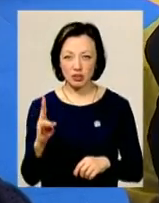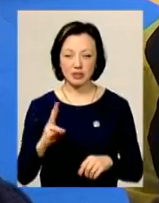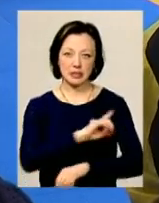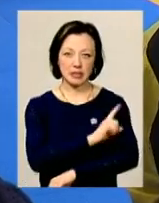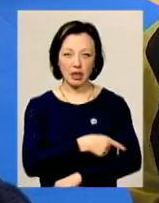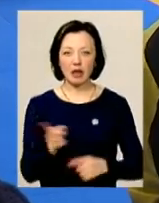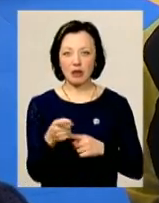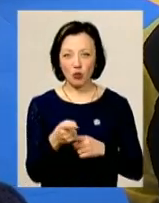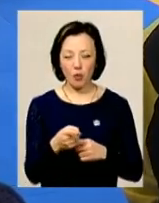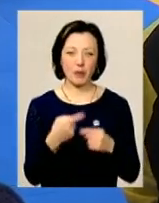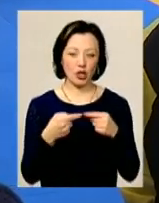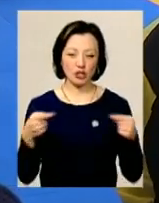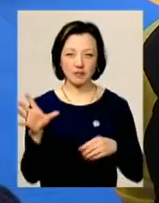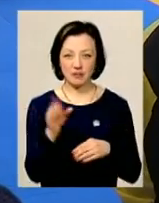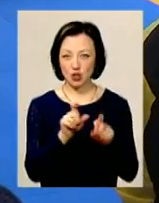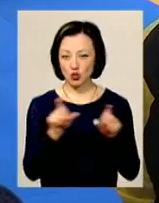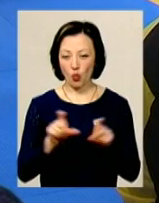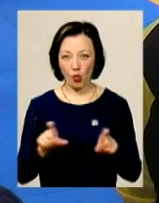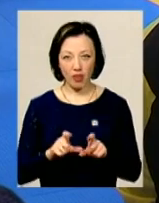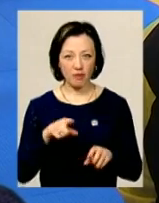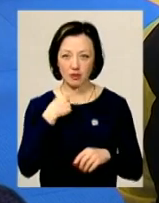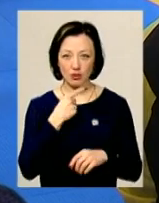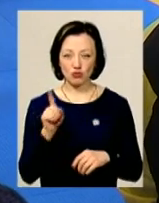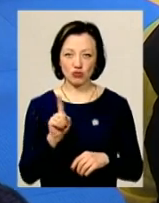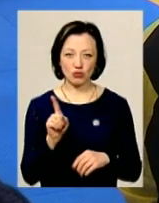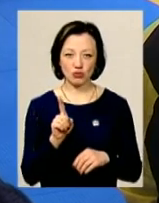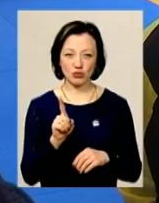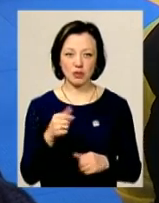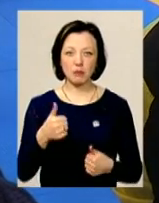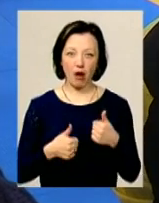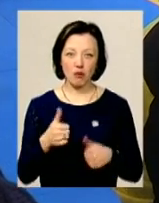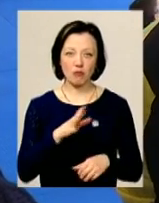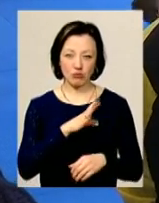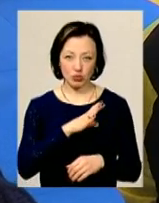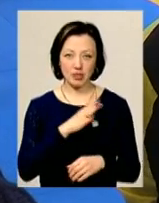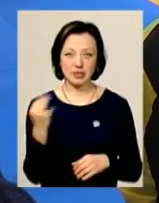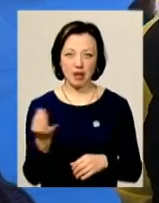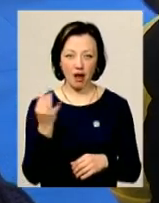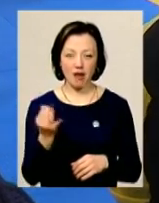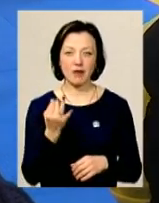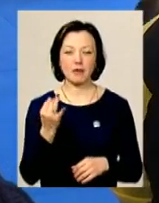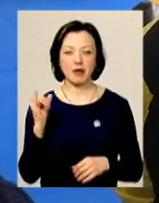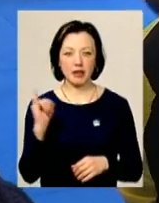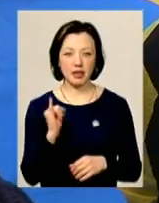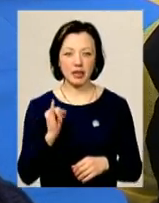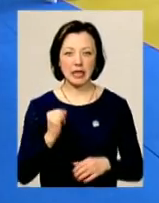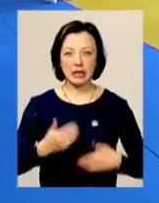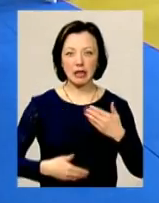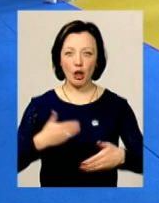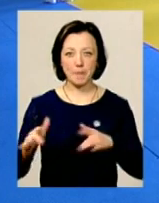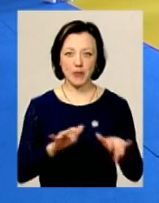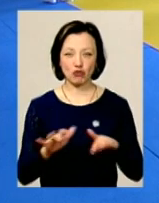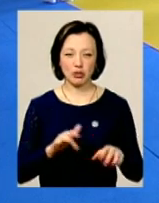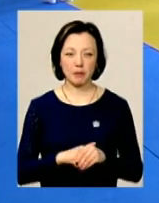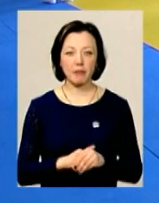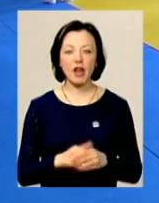місто Тернопіль, ну і інші всі школи, не скажу, що змагання були досить цікавими і динамічними. А